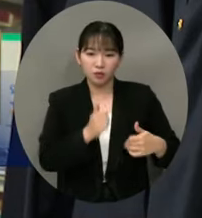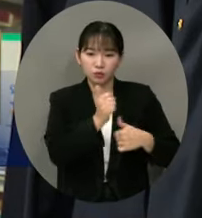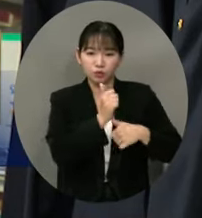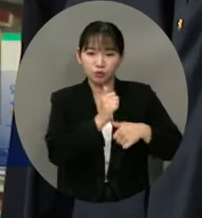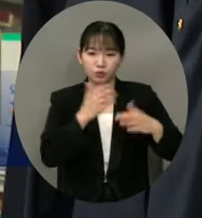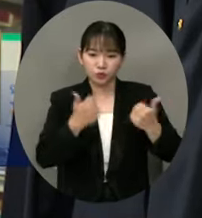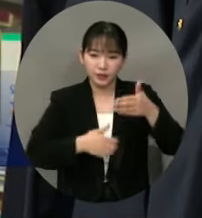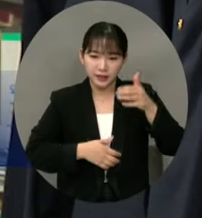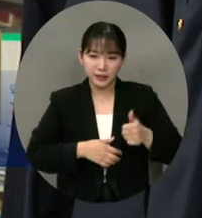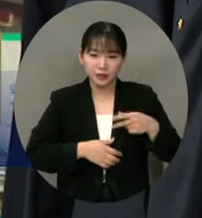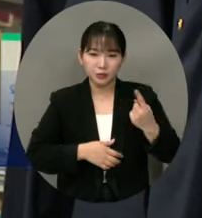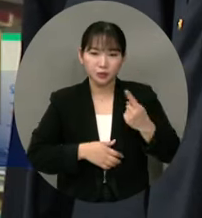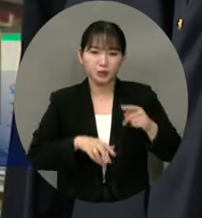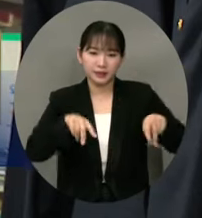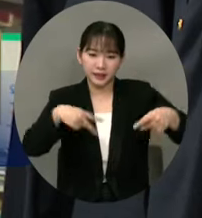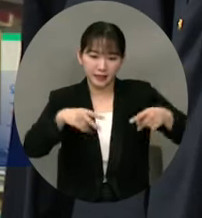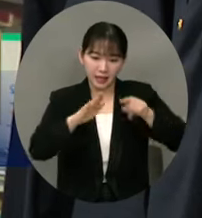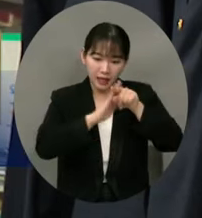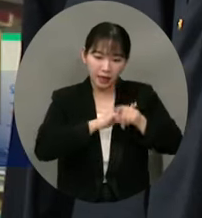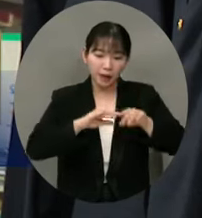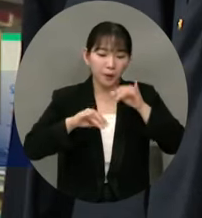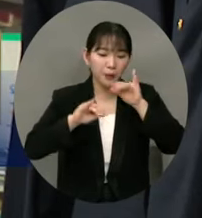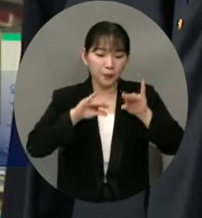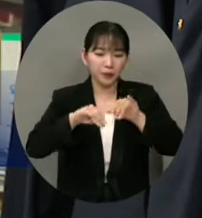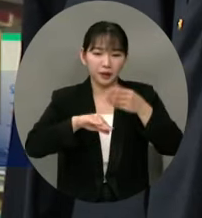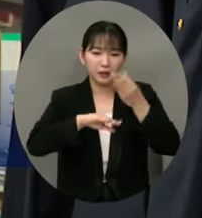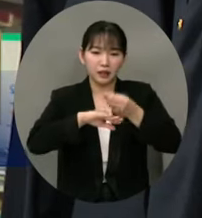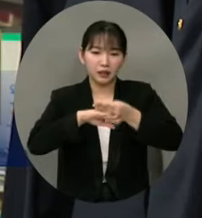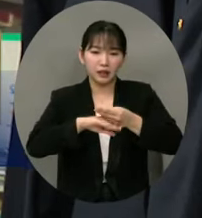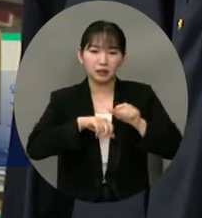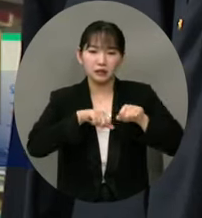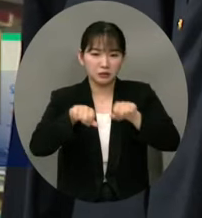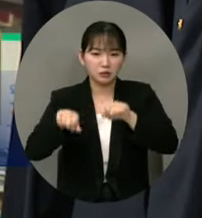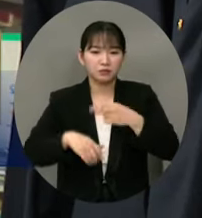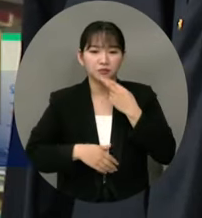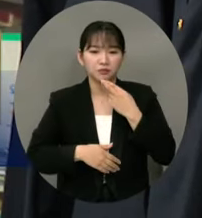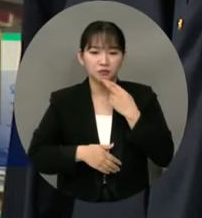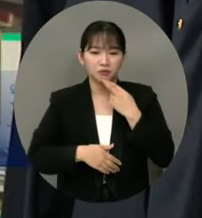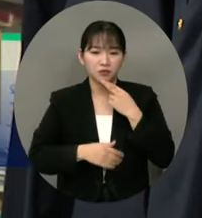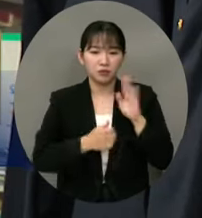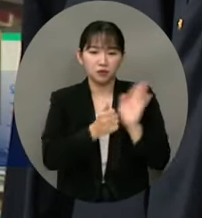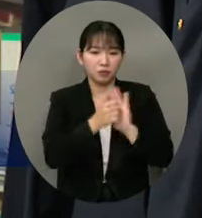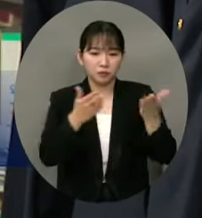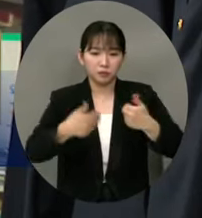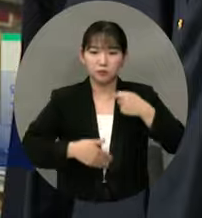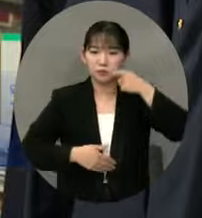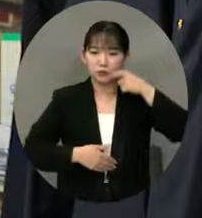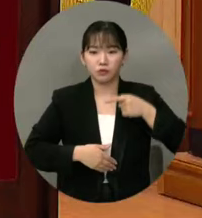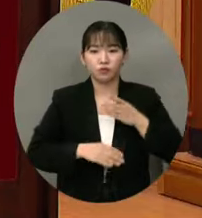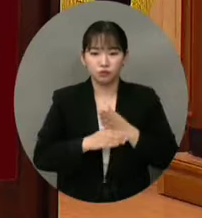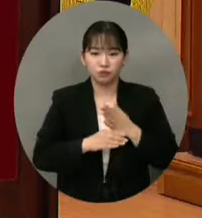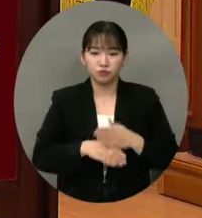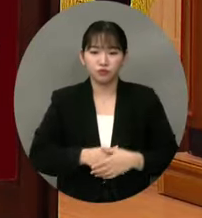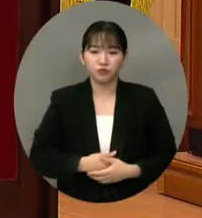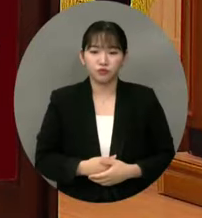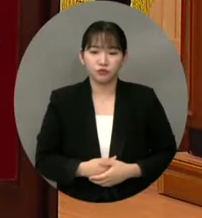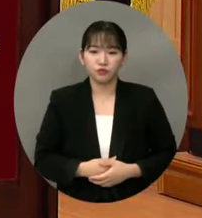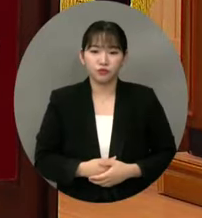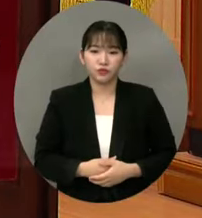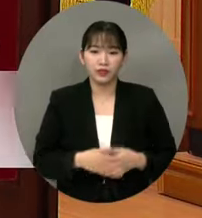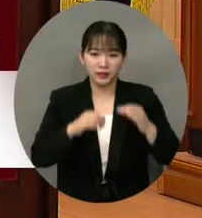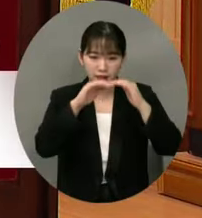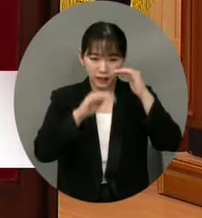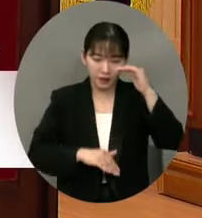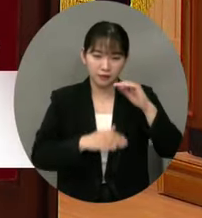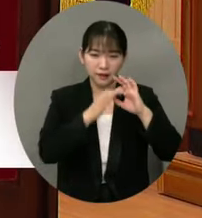경우도 책상에 같은 데 가면 먼지가 이렇게 있어도 청소해진바도 없고 대우를 못 받고 있어요, 실은. 이 같은